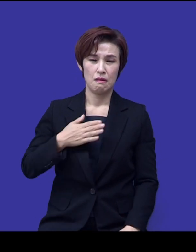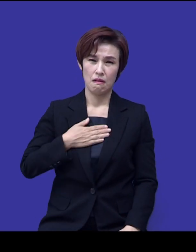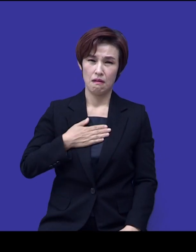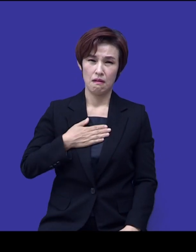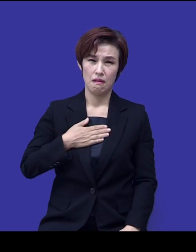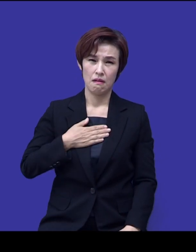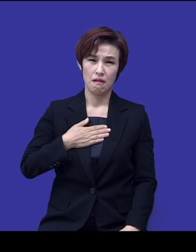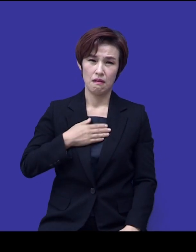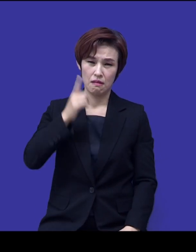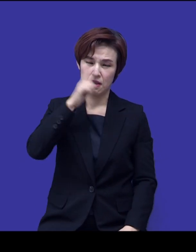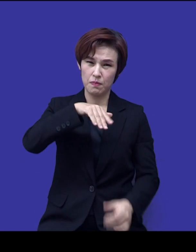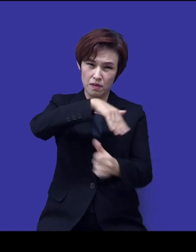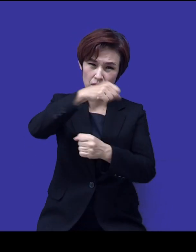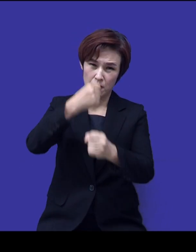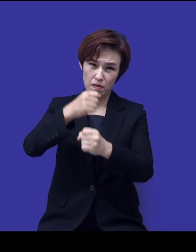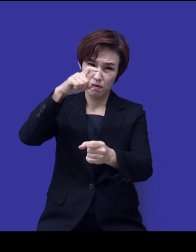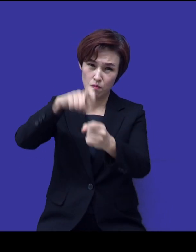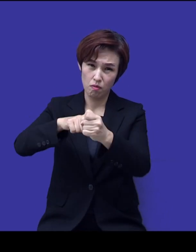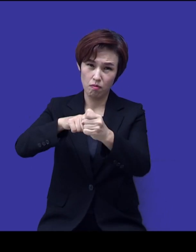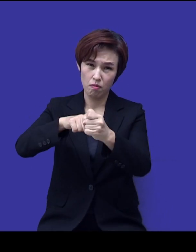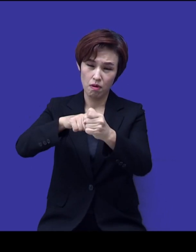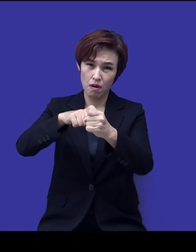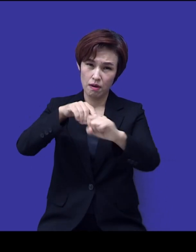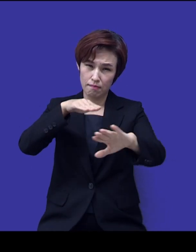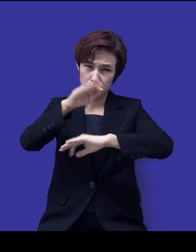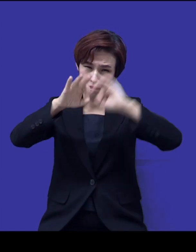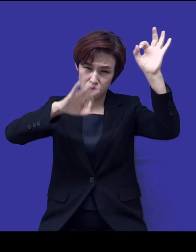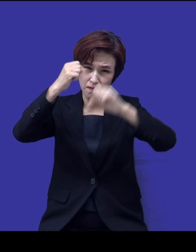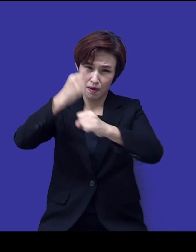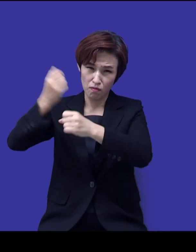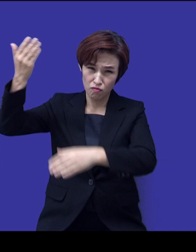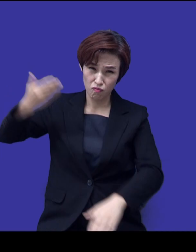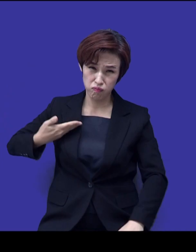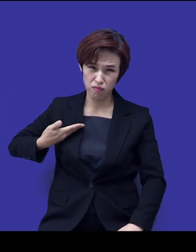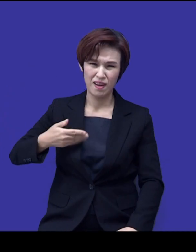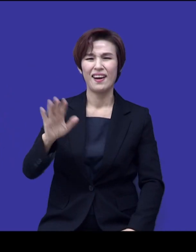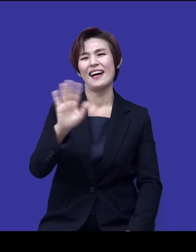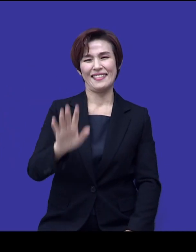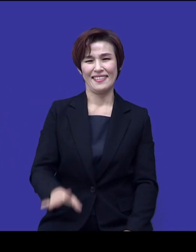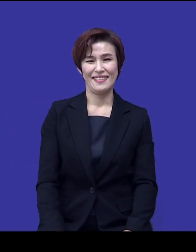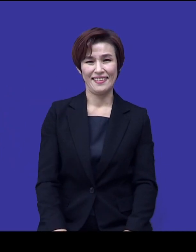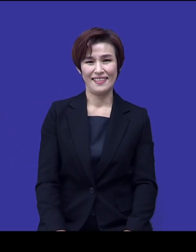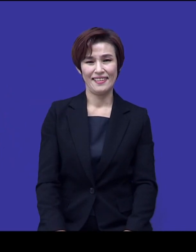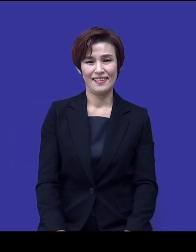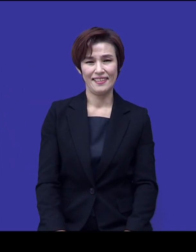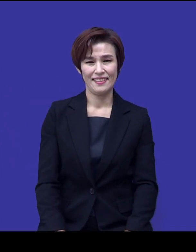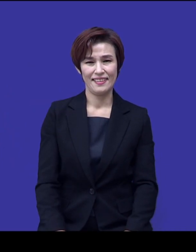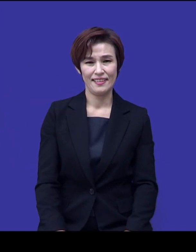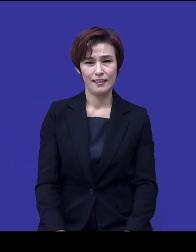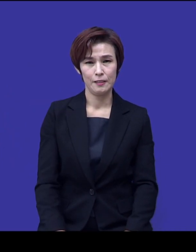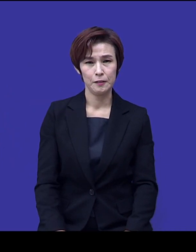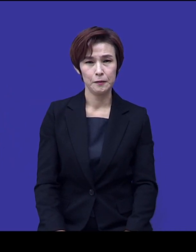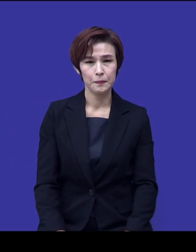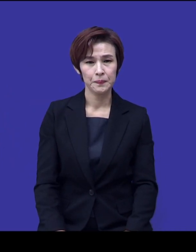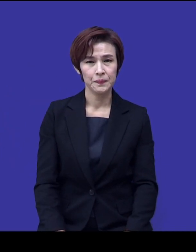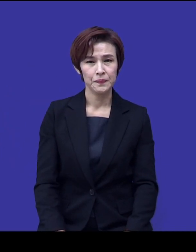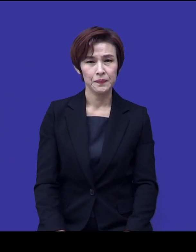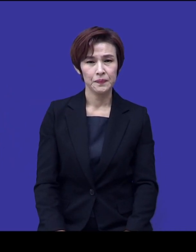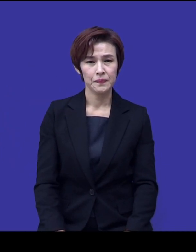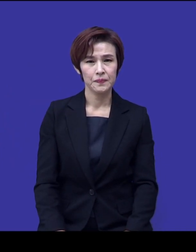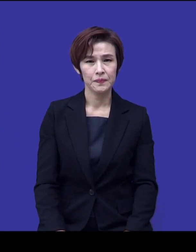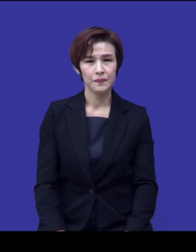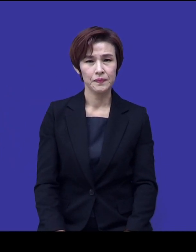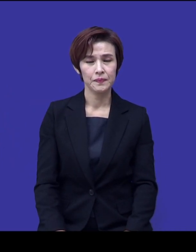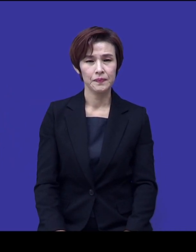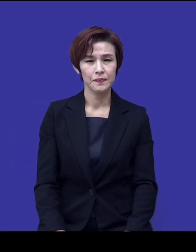하려고 이런 사고를 내셨겠어. 네네. 그러니까 마음이 편안해지더라고요. 맞아요, 맞아요. 근데 지금 생각하면 나쁘게